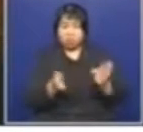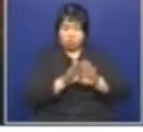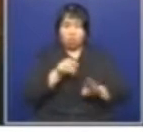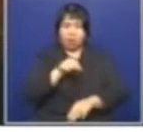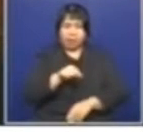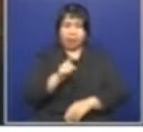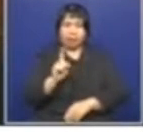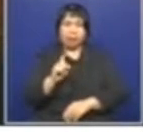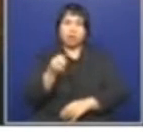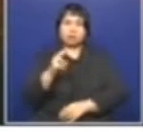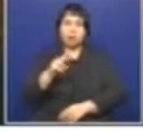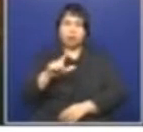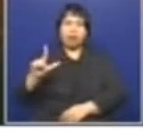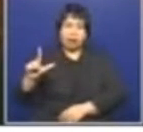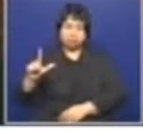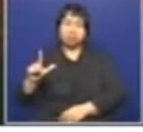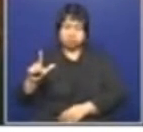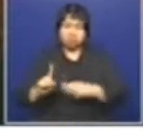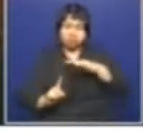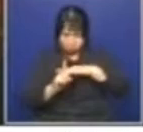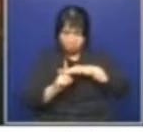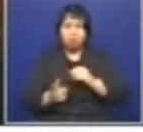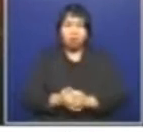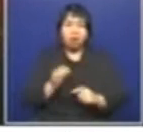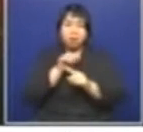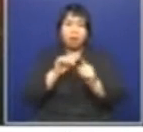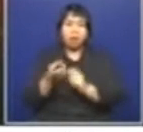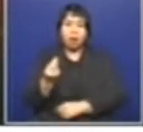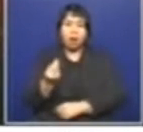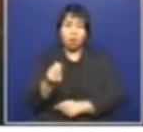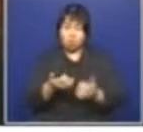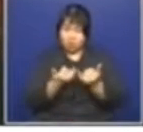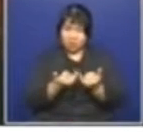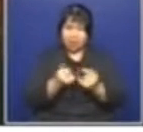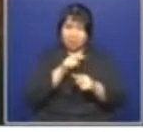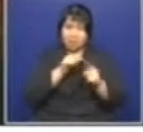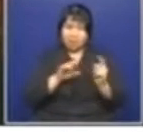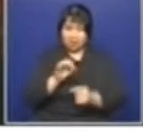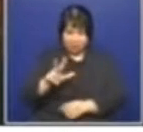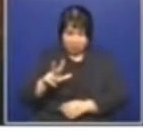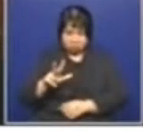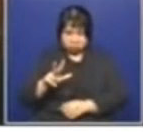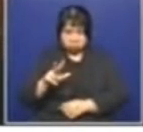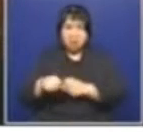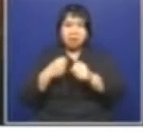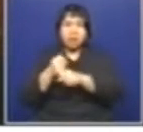12ล้านล้านคิดเป็นเปอร์เซ็นต์เท่าไหร่ครับวันนี้93นะปลายทางปี64เขาประมาณการว่า